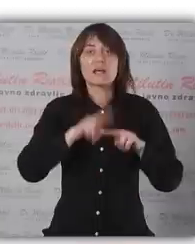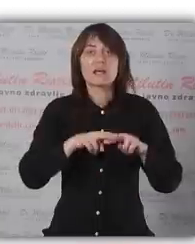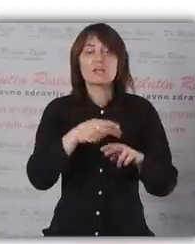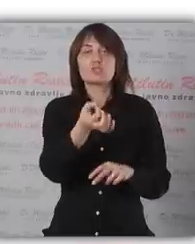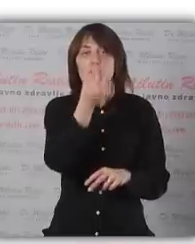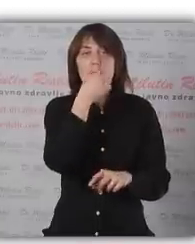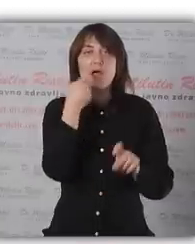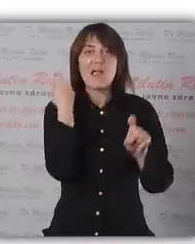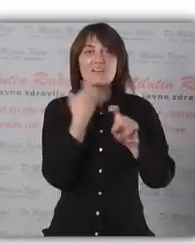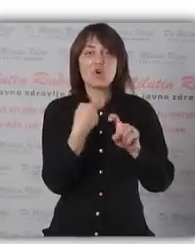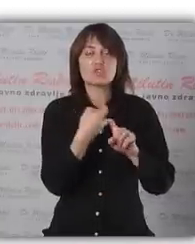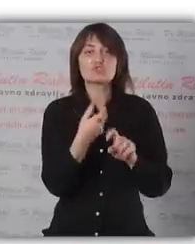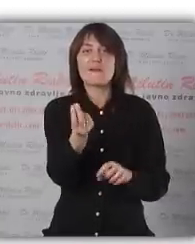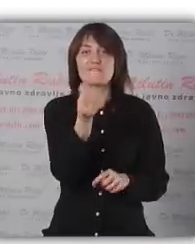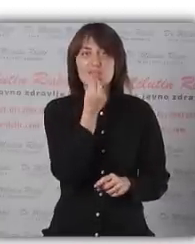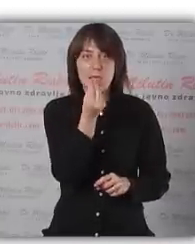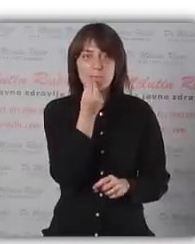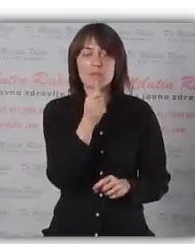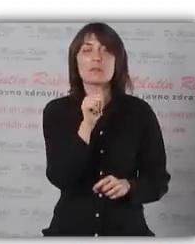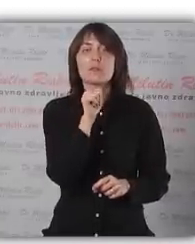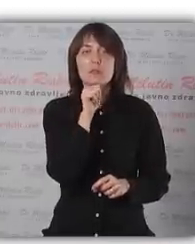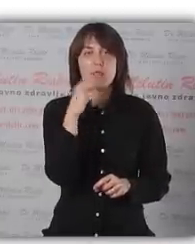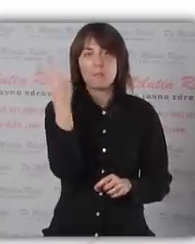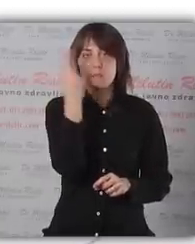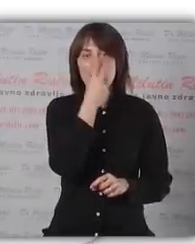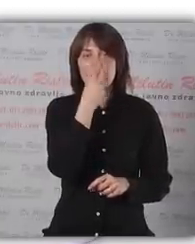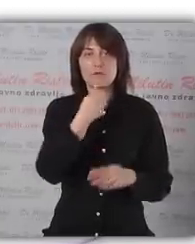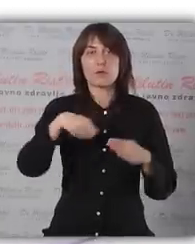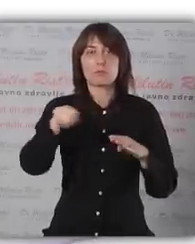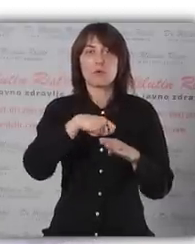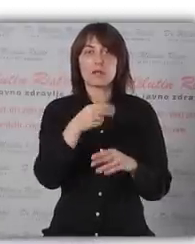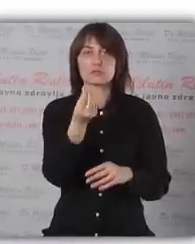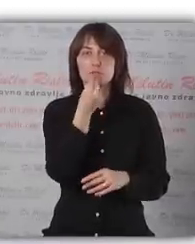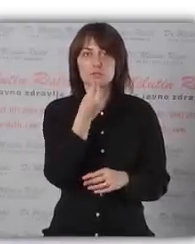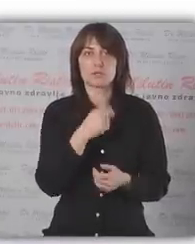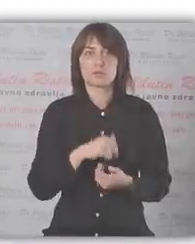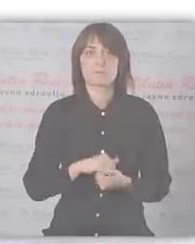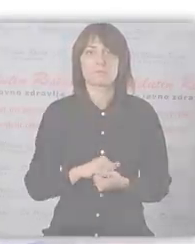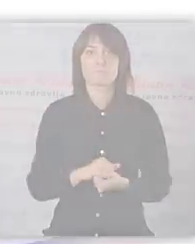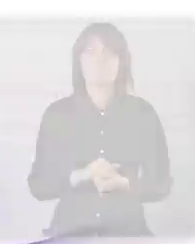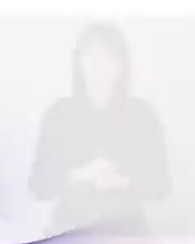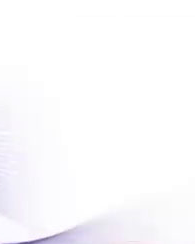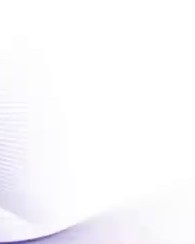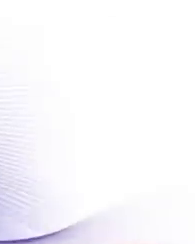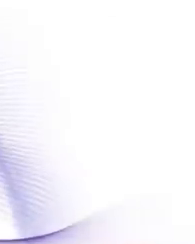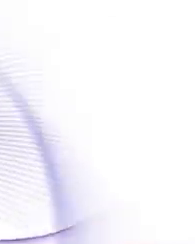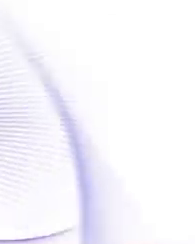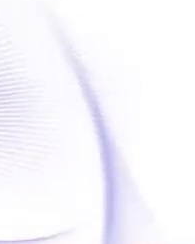substitucijom preparatima gvožđe, sa vitaminima i sa naravno korekcijama u ishrani.